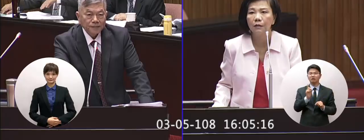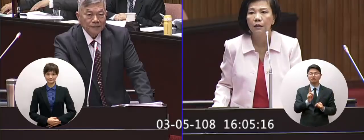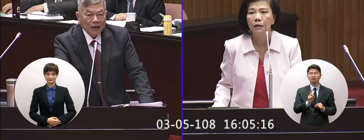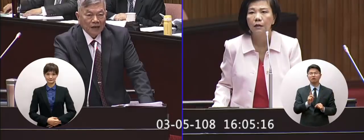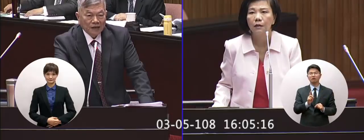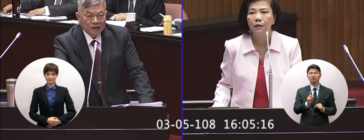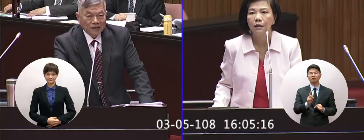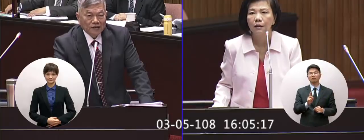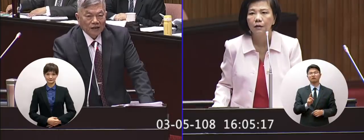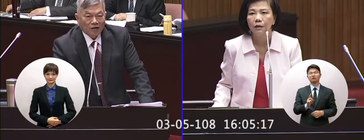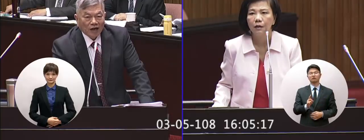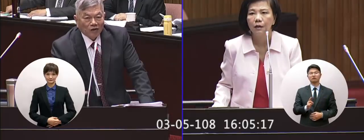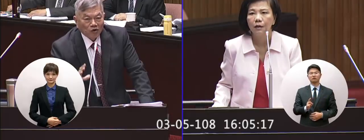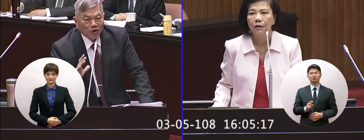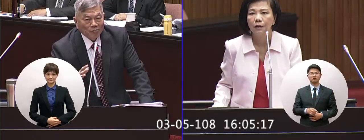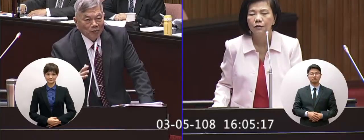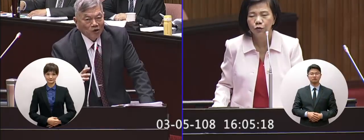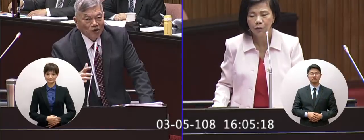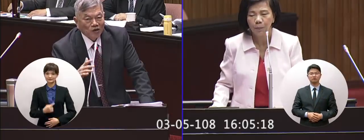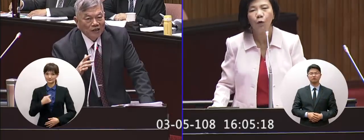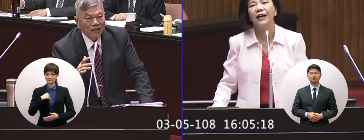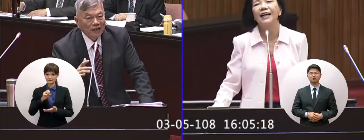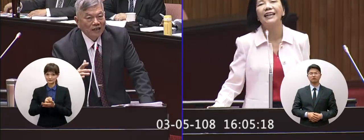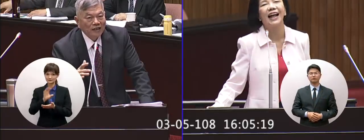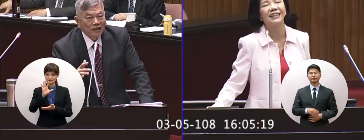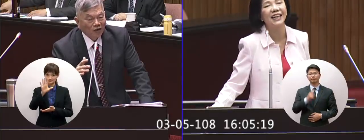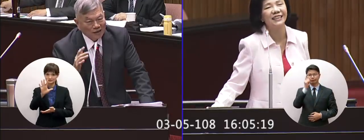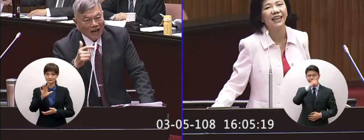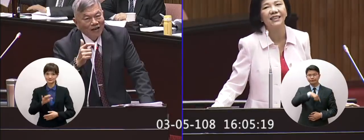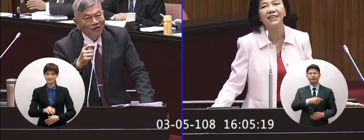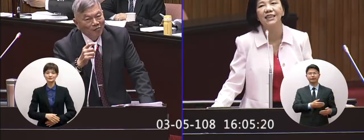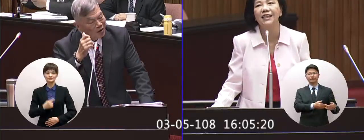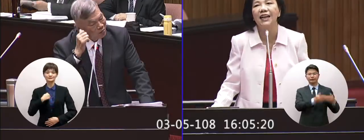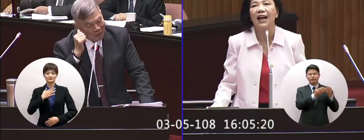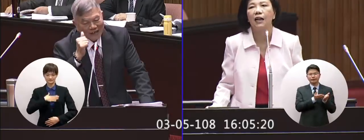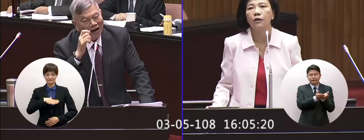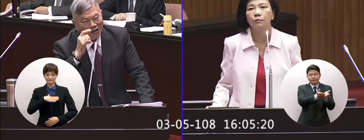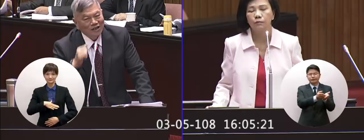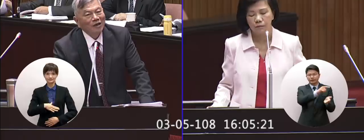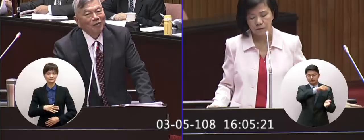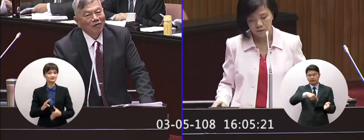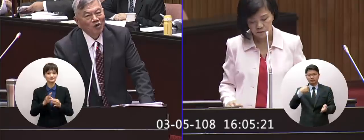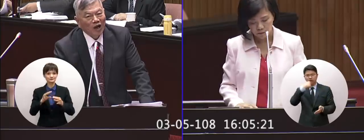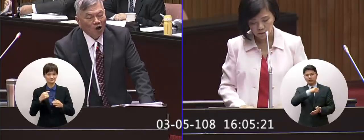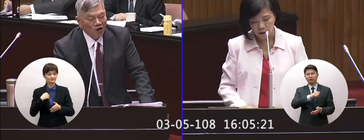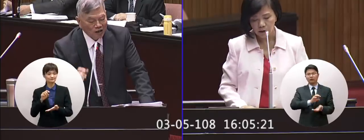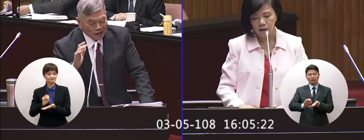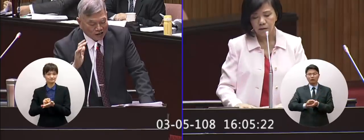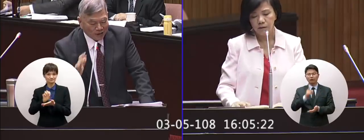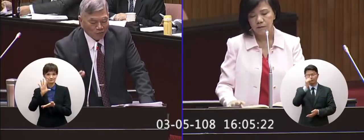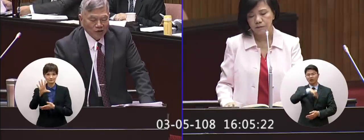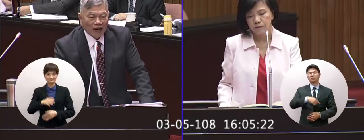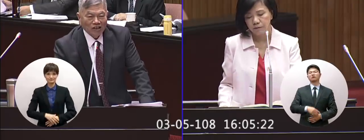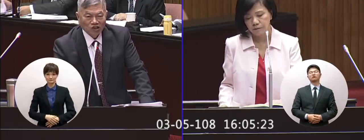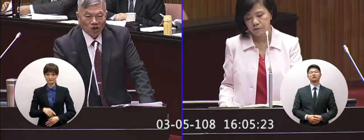就是怎样？ 只要我甲委员报告， 就是不可以啦，这样三个字而已啦。 我今仔我直接甲委员讲，这本来就是